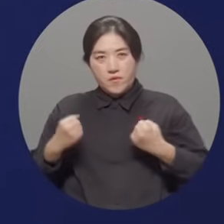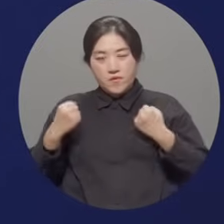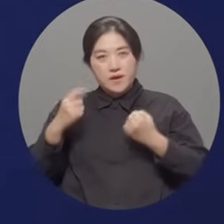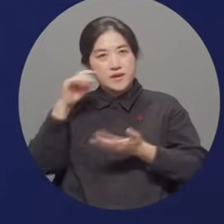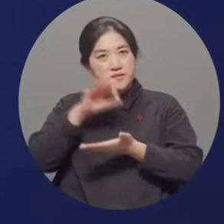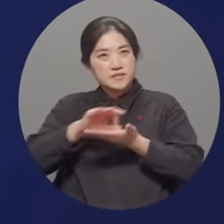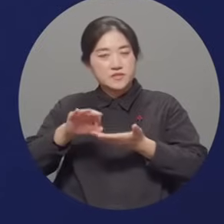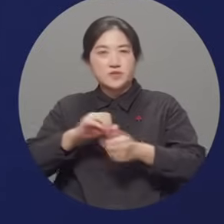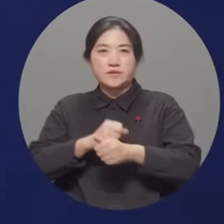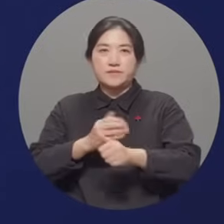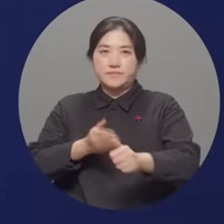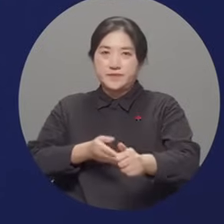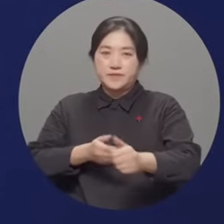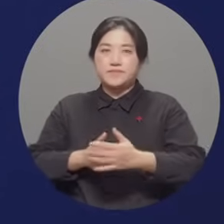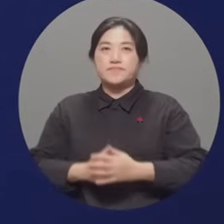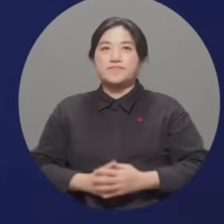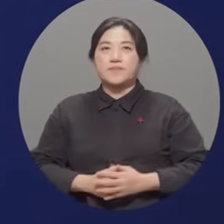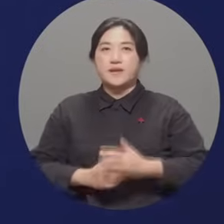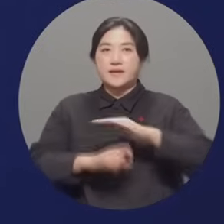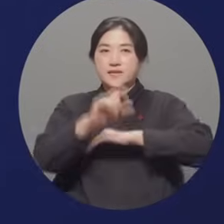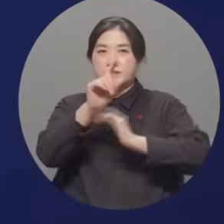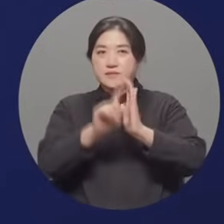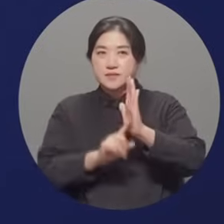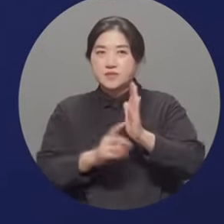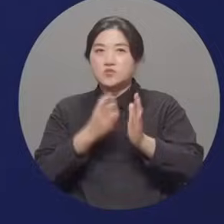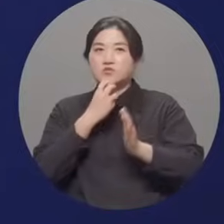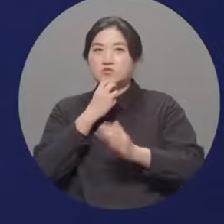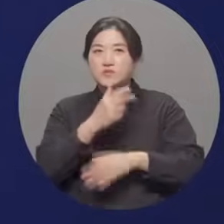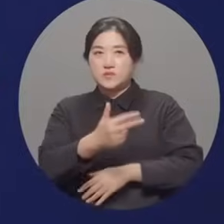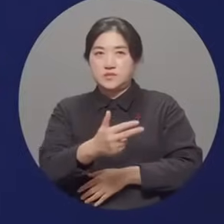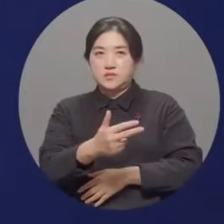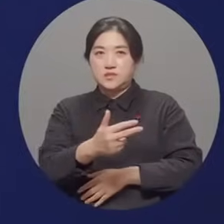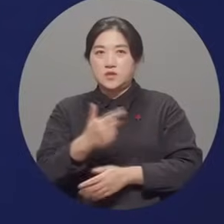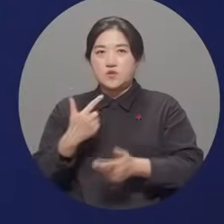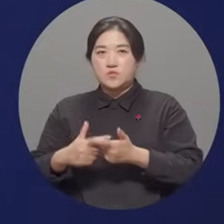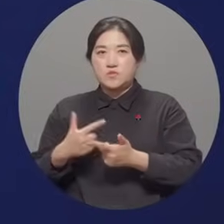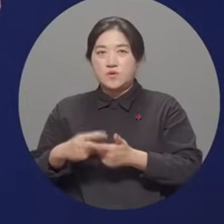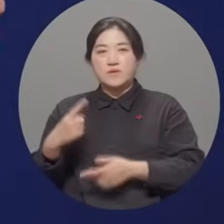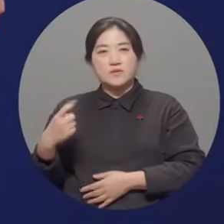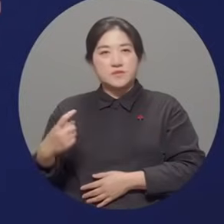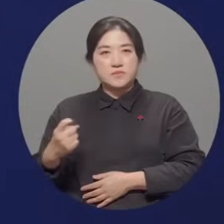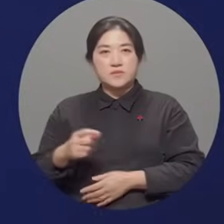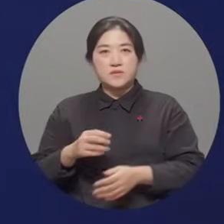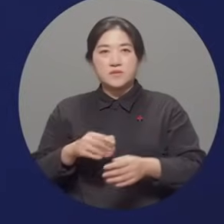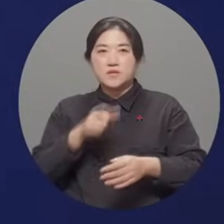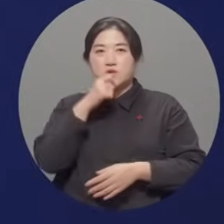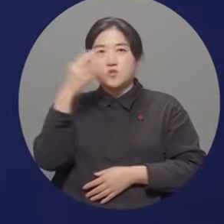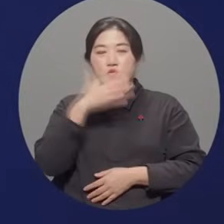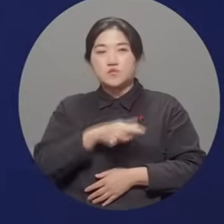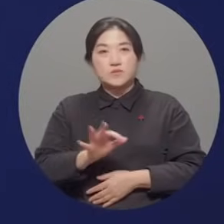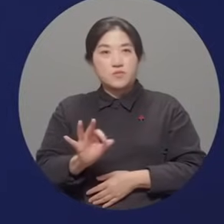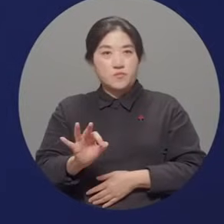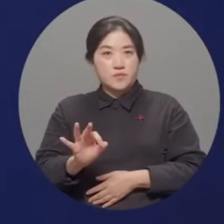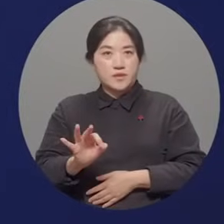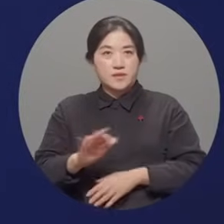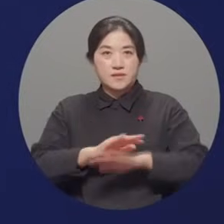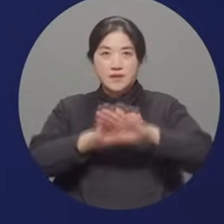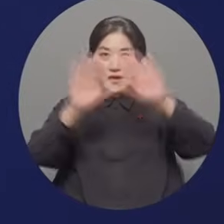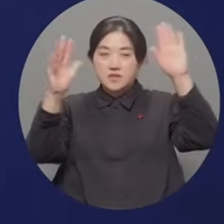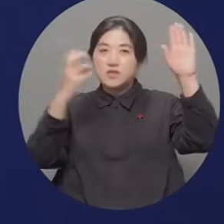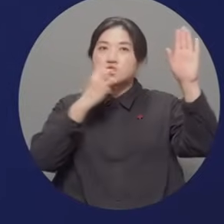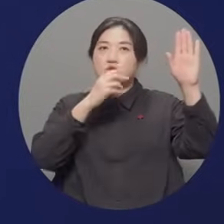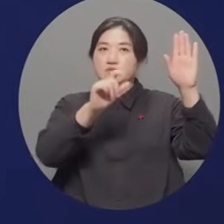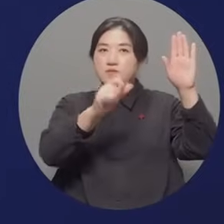신경을 써주셔야겠습니다. 아침 최저기온은 서울이 7도, 부산 11도, 여수 10도를 보이겠고요. 낮 기온은